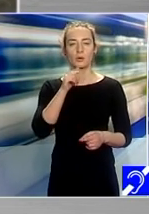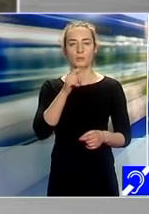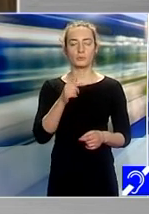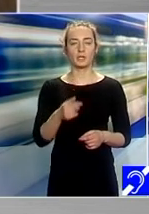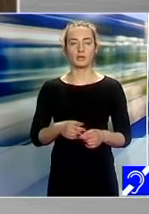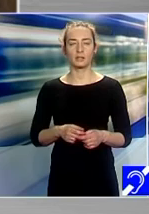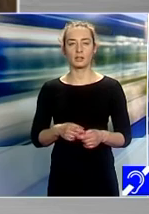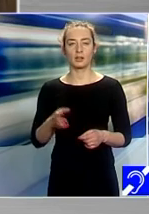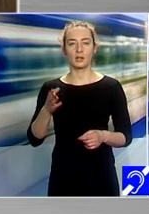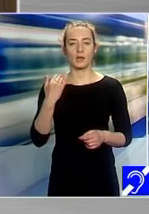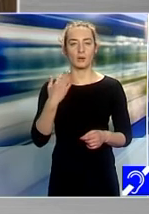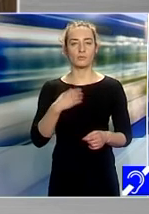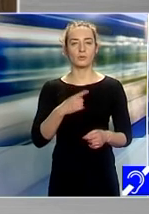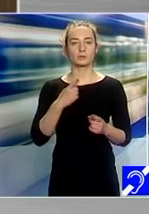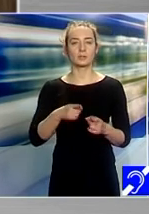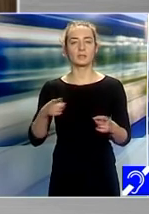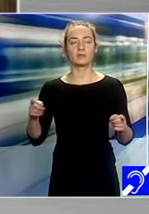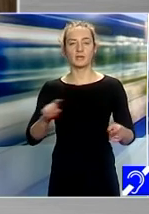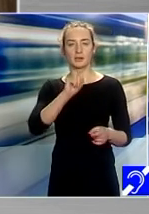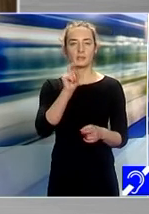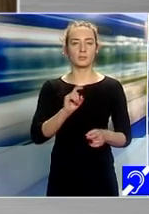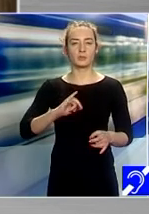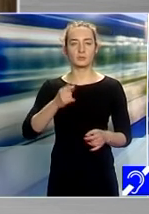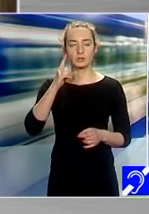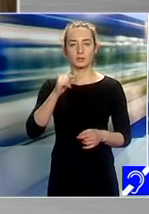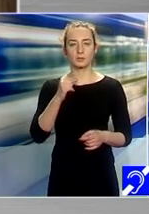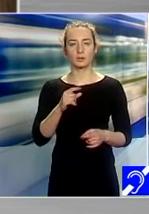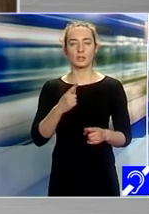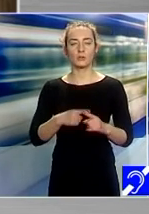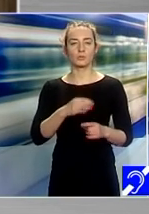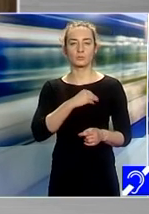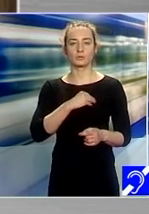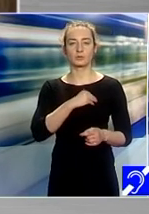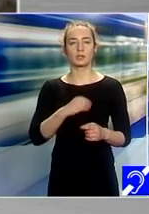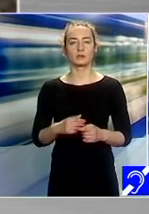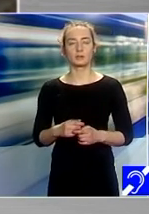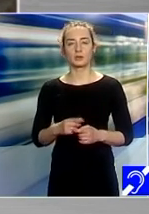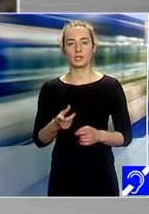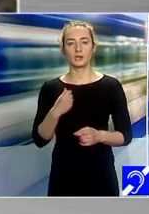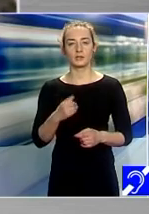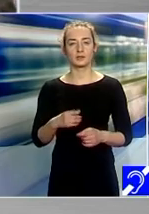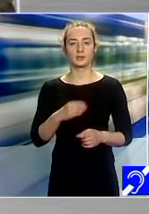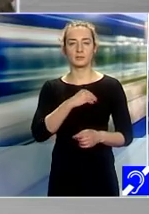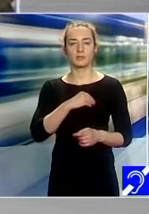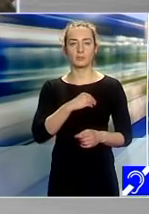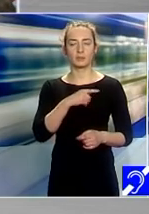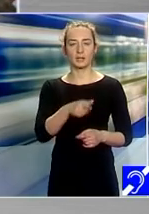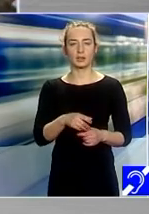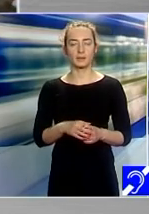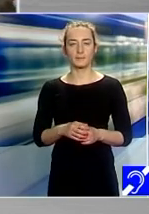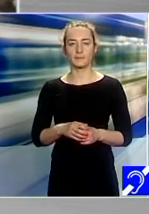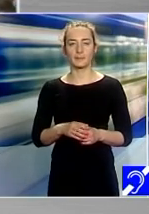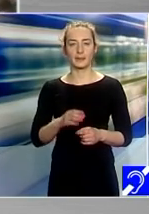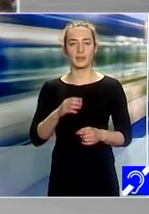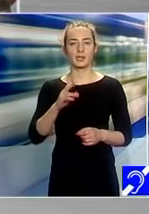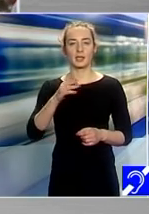loc o serie de întrebări și răspunsuri cu studenții din această facultate. Hans